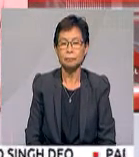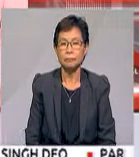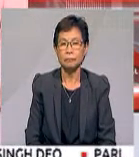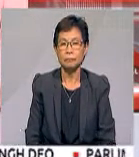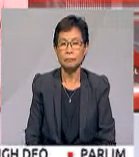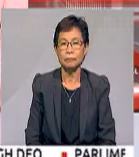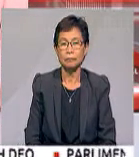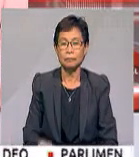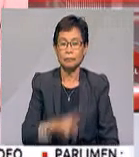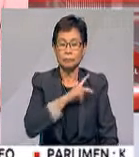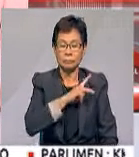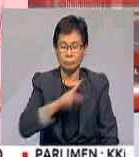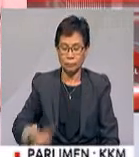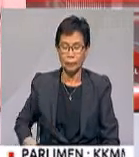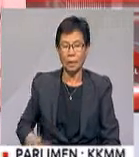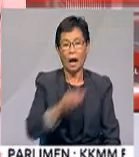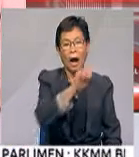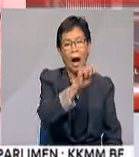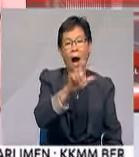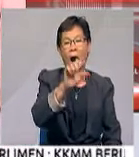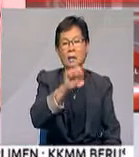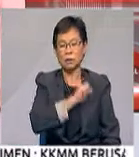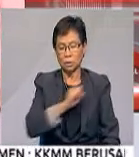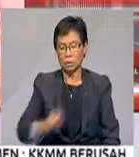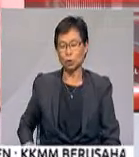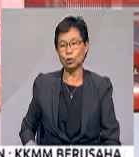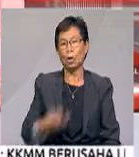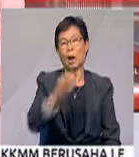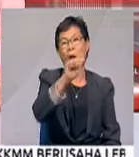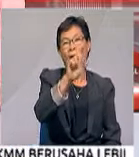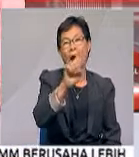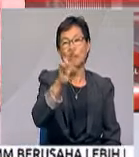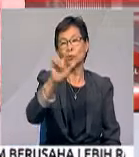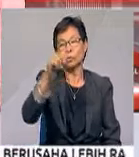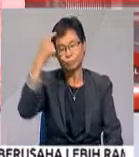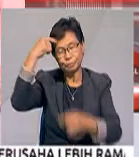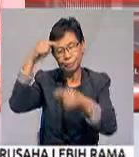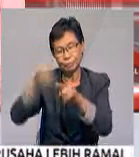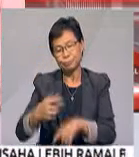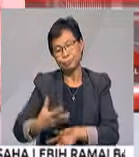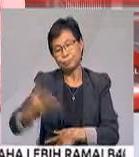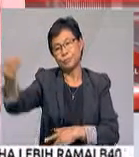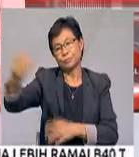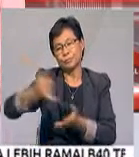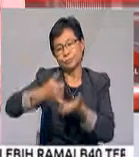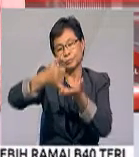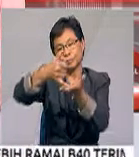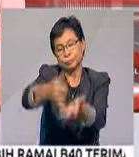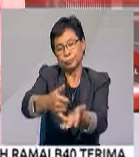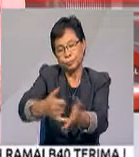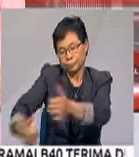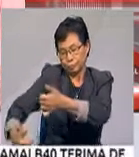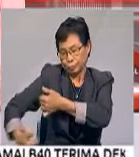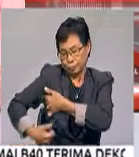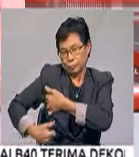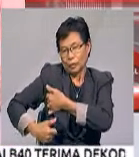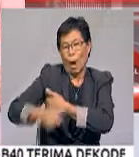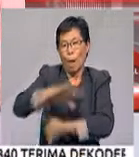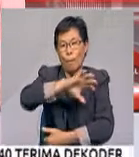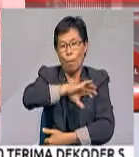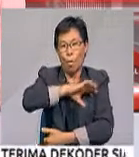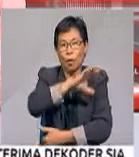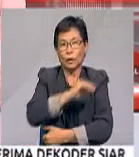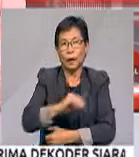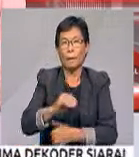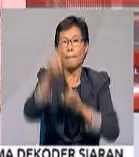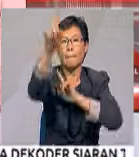yang di-pertuan agong al-sultan Abdullah riayatuddin al-mustafa bilah Shah berkenan berangkat mengurniakan darjah kepahlawanan pasukan polis Dan